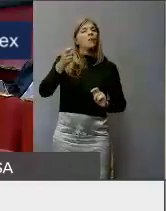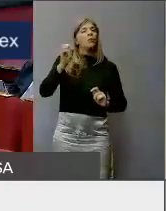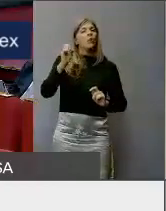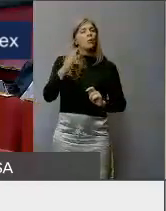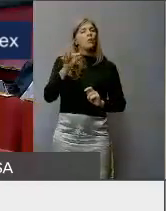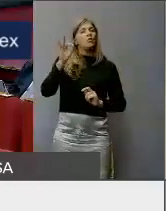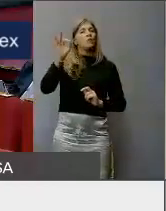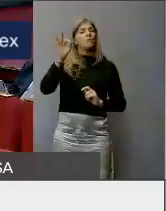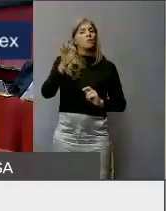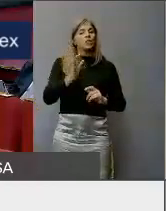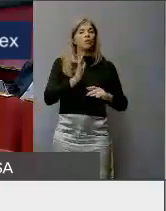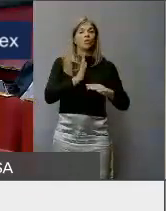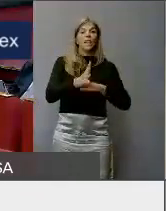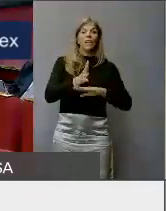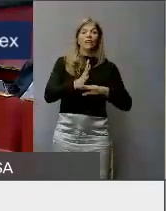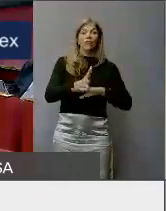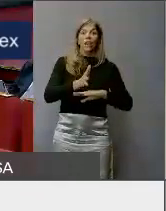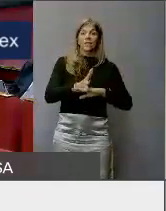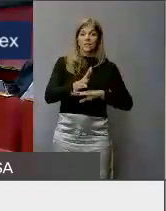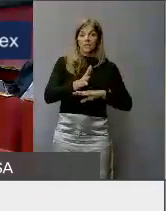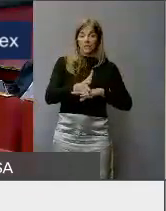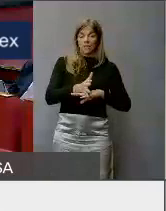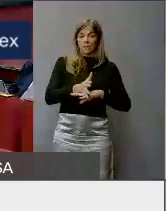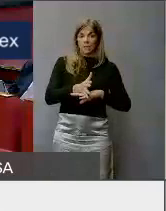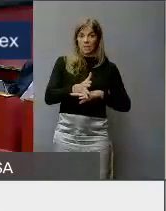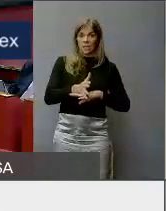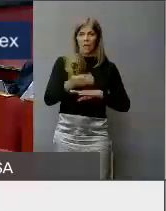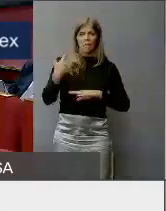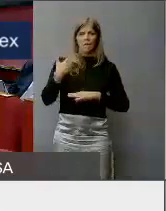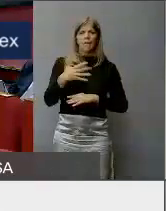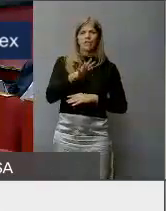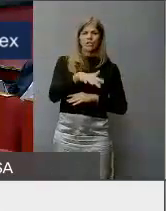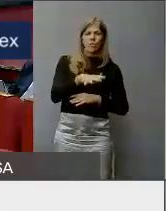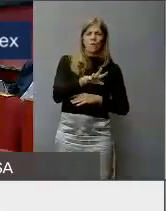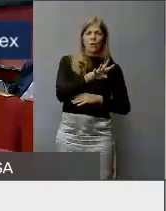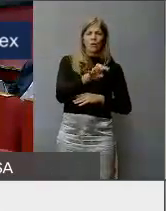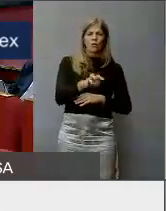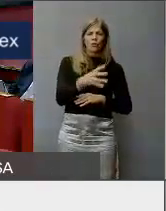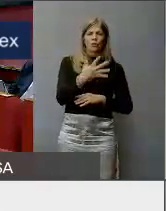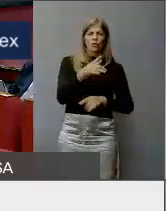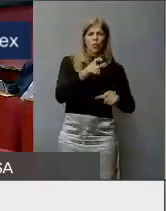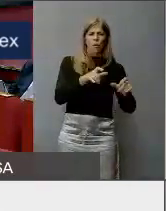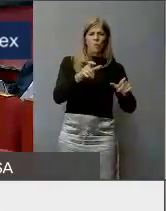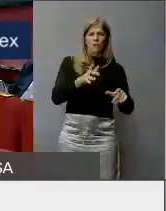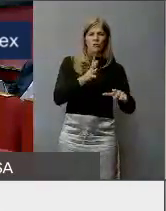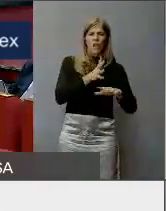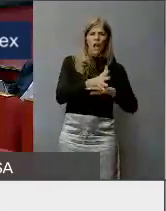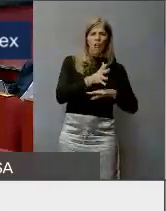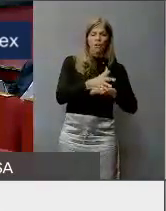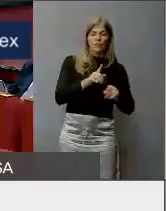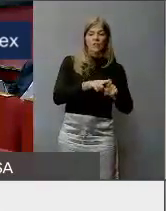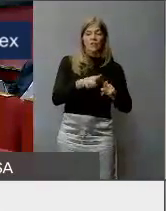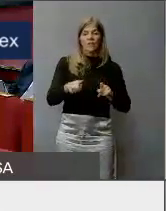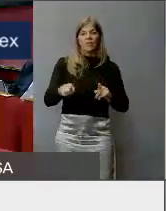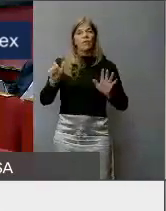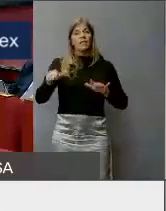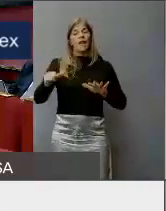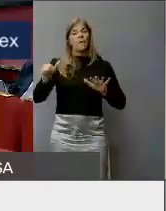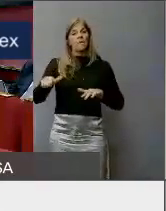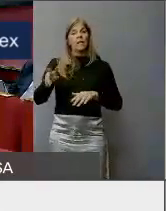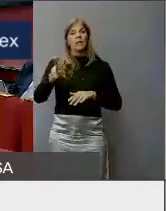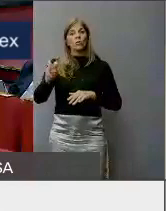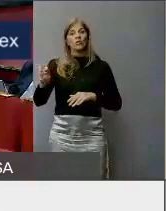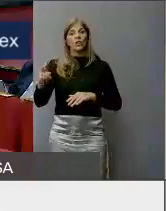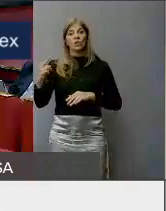5000 parliamo della caritas genovese da 5.400 cinque persone accessi a 6.200 2 con